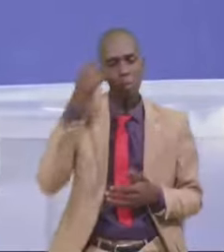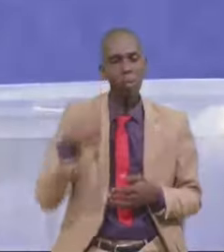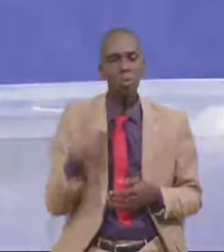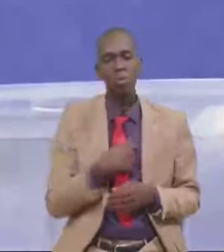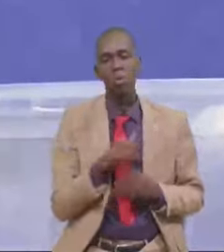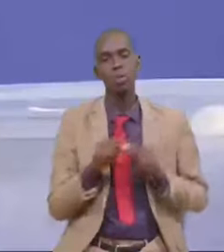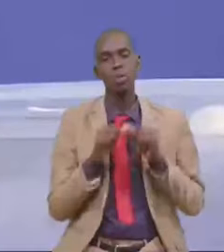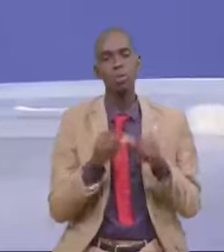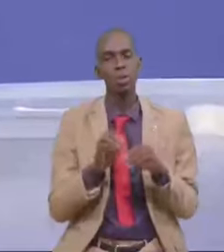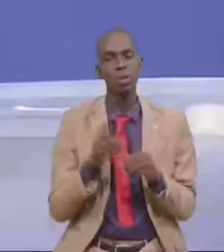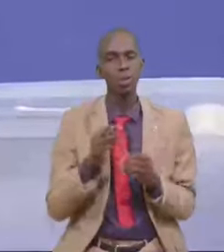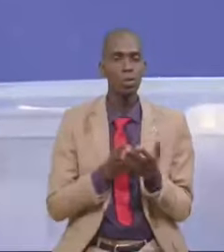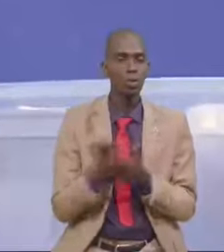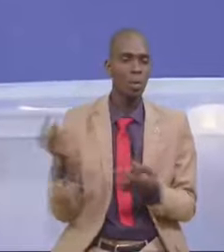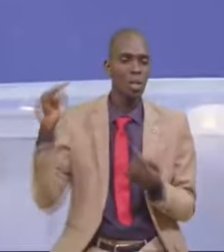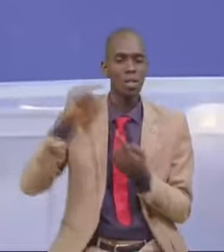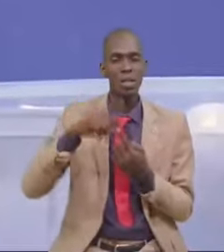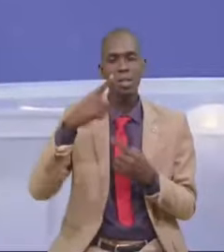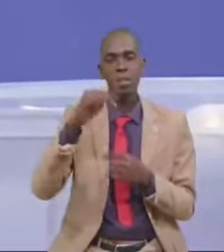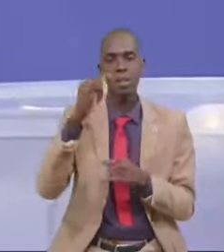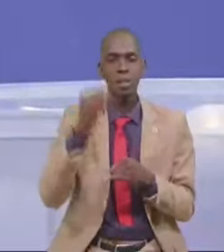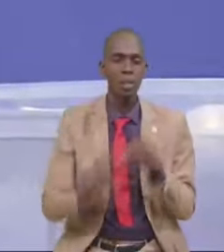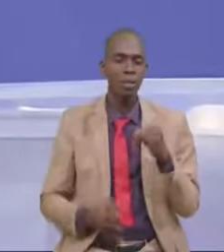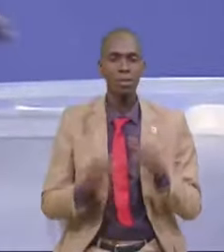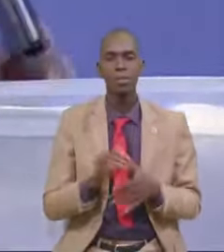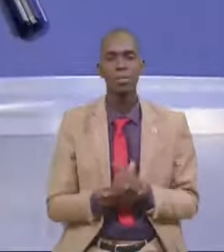Parce que nous continuons dans la vérité jusqu'à la fin.